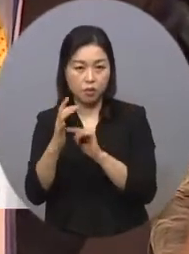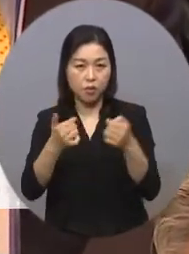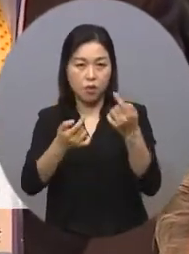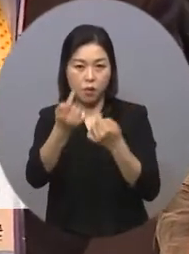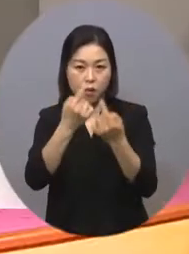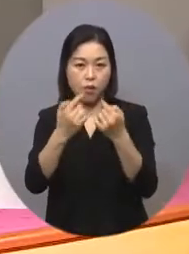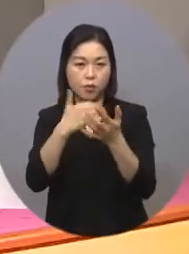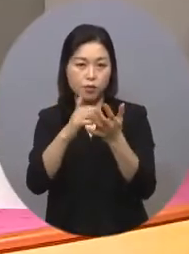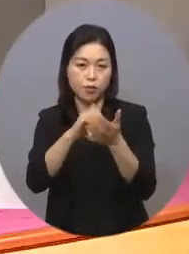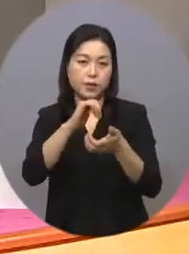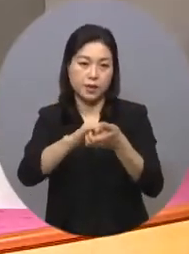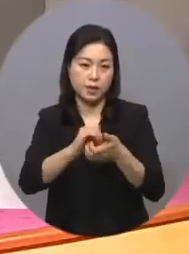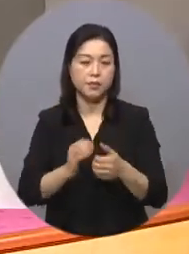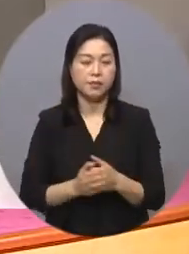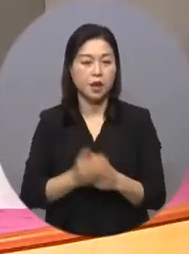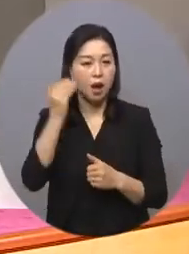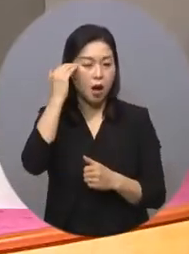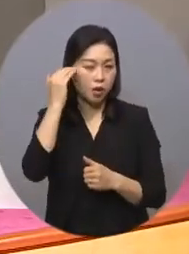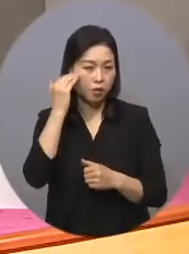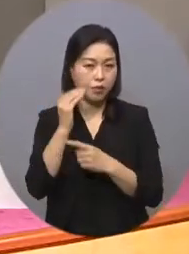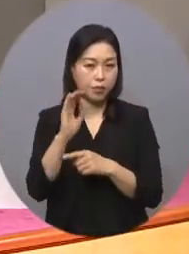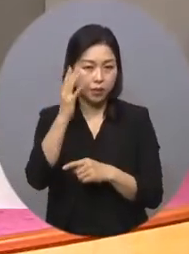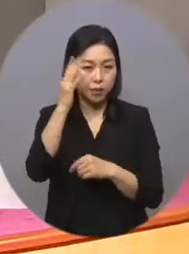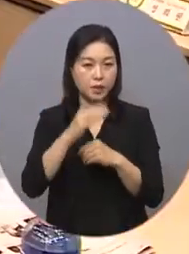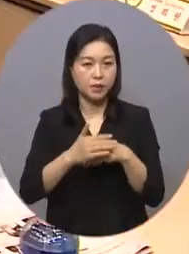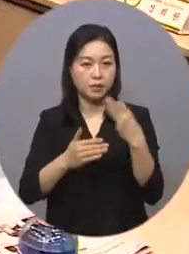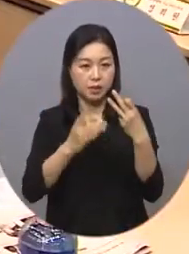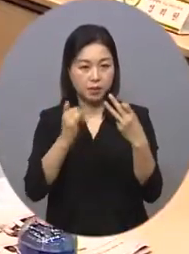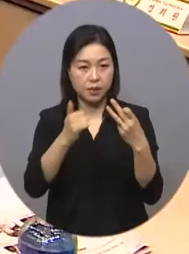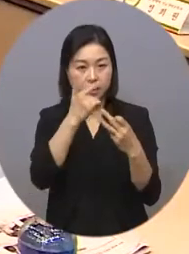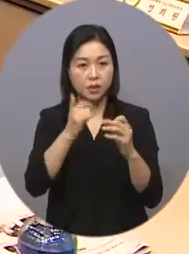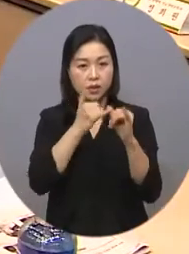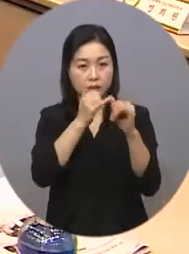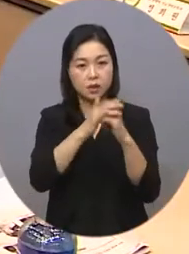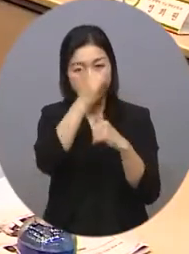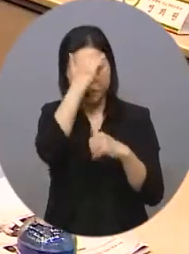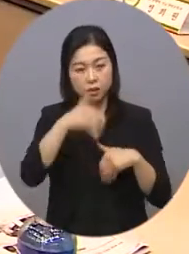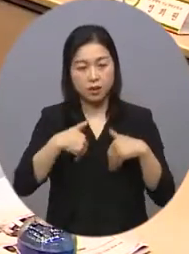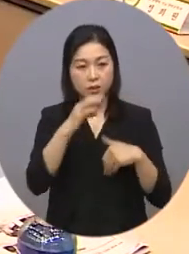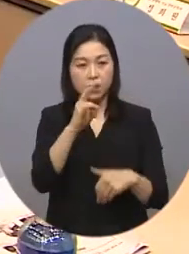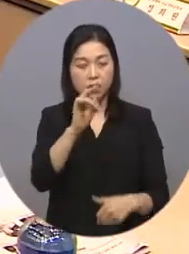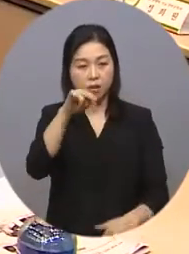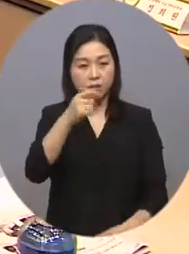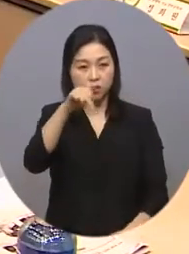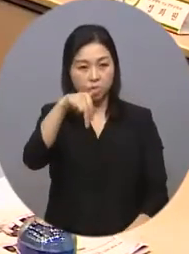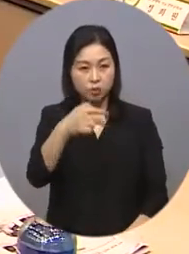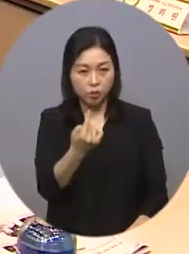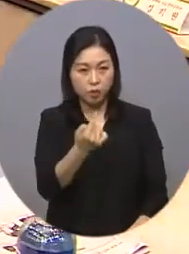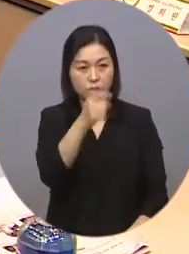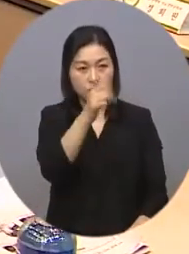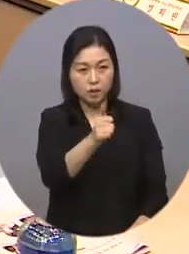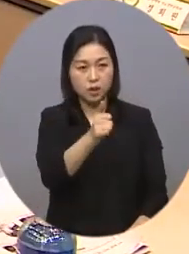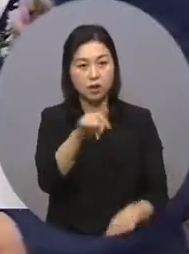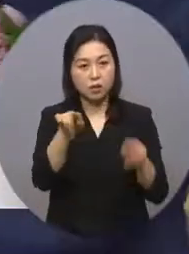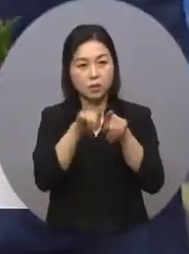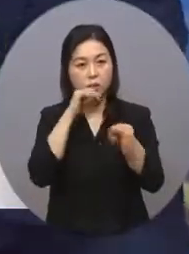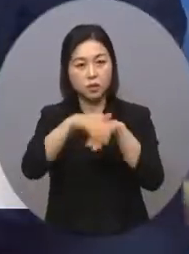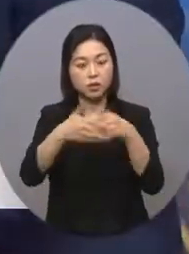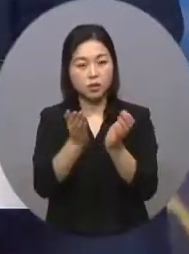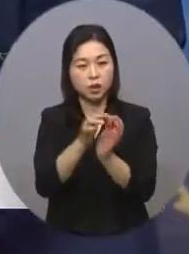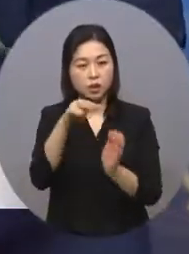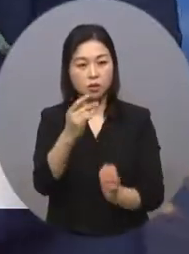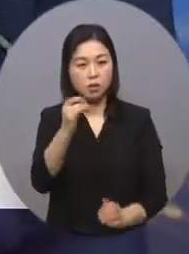최소화했습니다. 대한민국을 빛낸 13인 대상에는 충청남도 양승조 도지사를 비롯해 더불어민주당